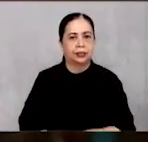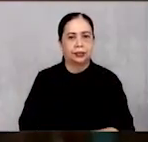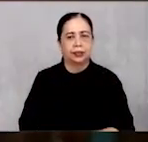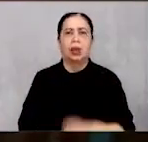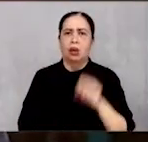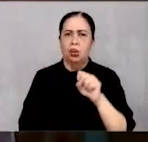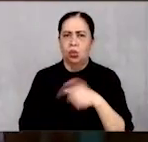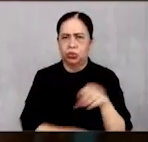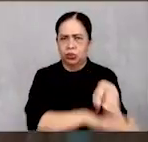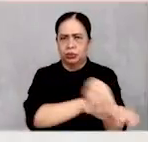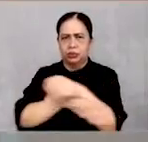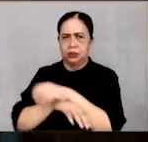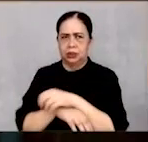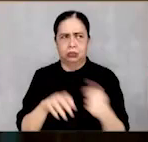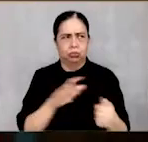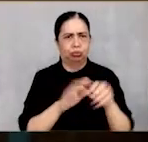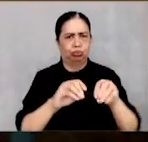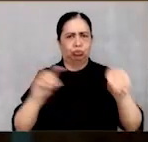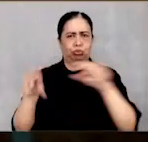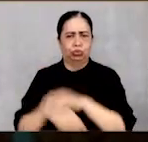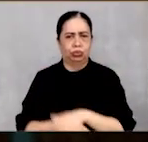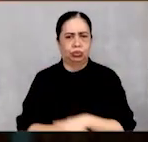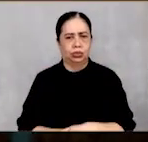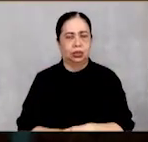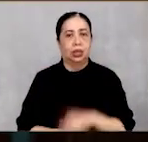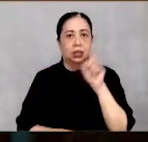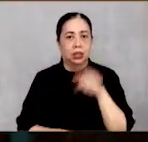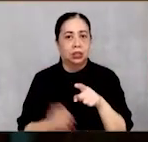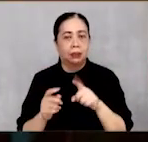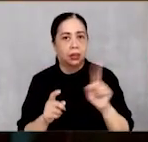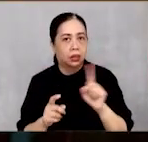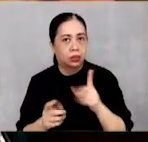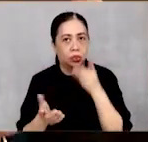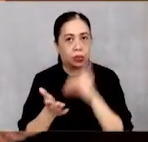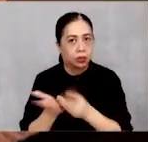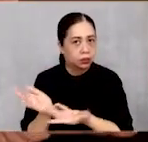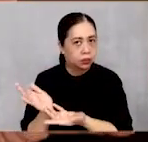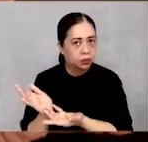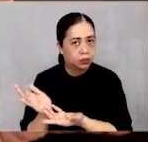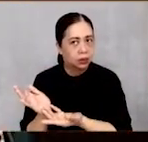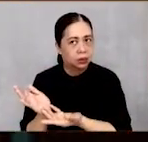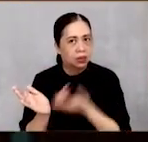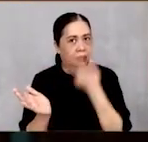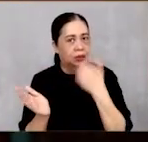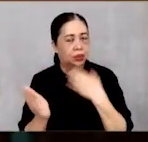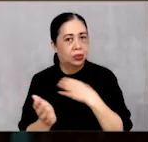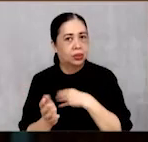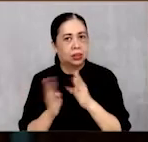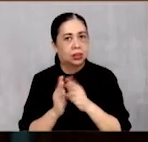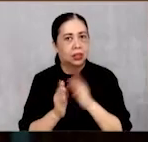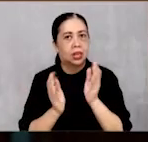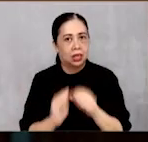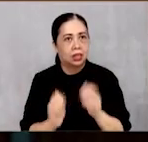puro chismis naman yung mga labas eh. So at least may labas doon yung ano yung mga dokumento. Kasi congressional hearing can ask for